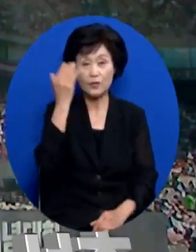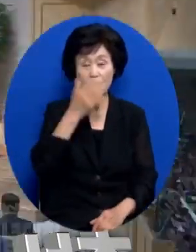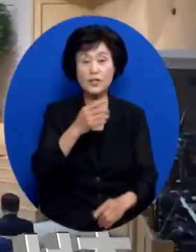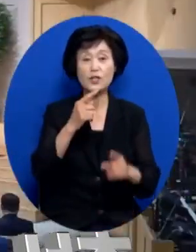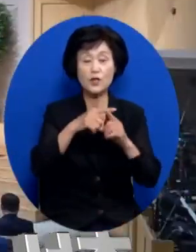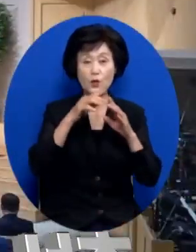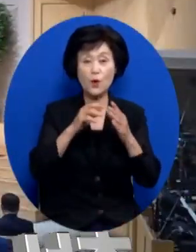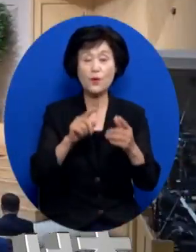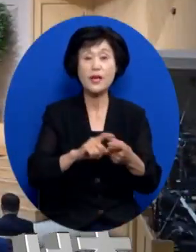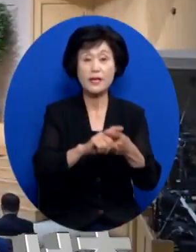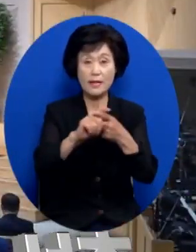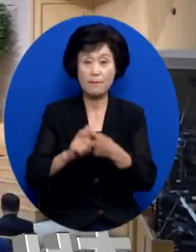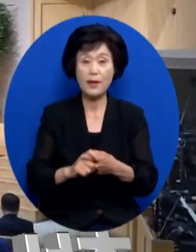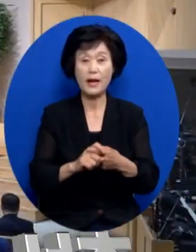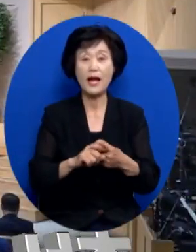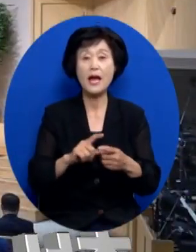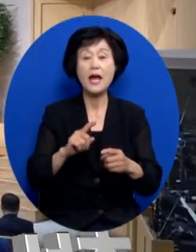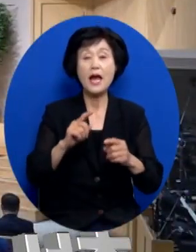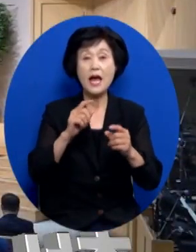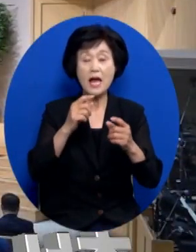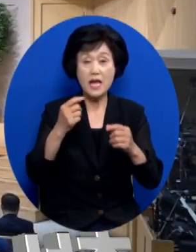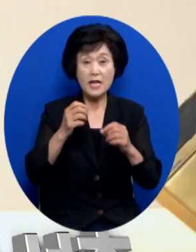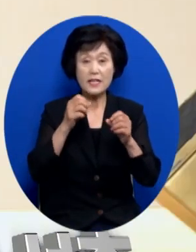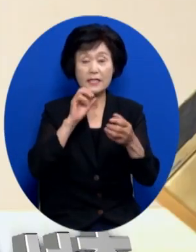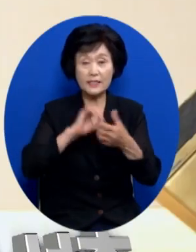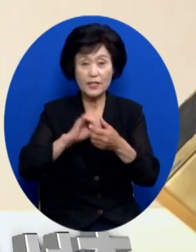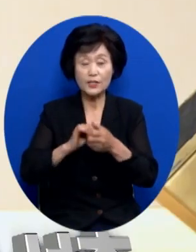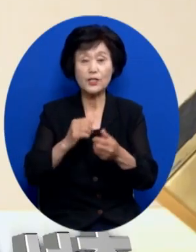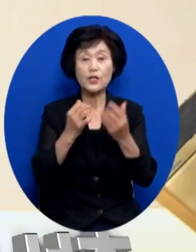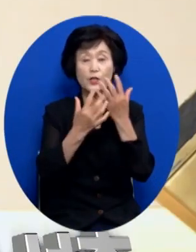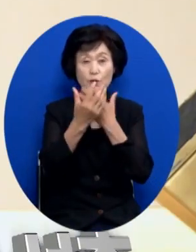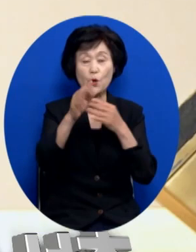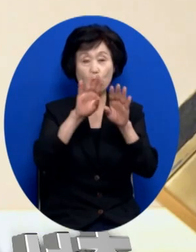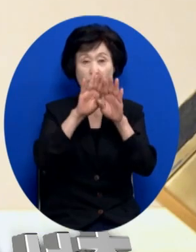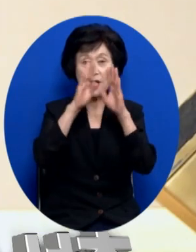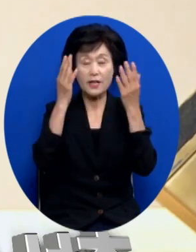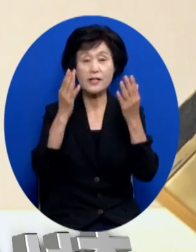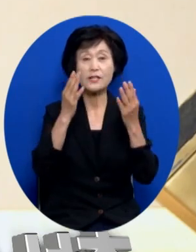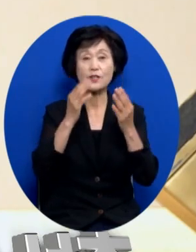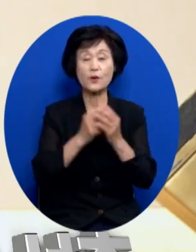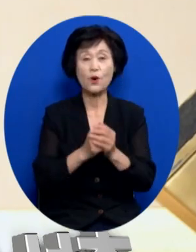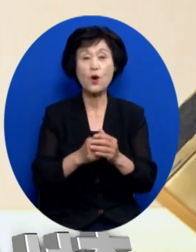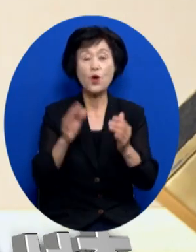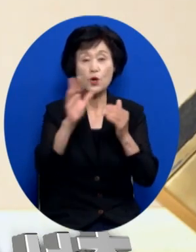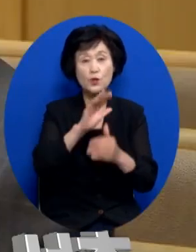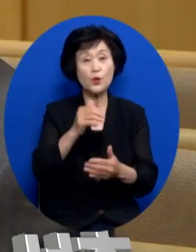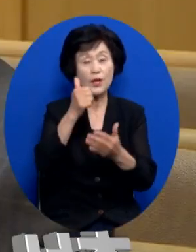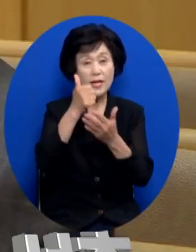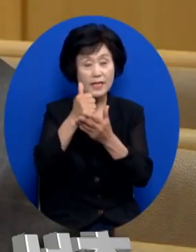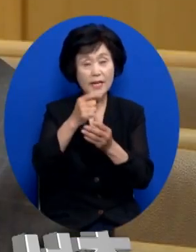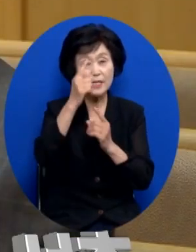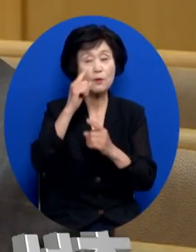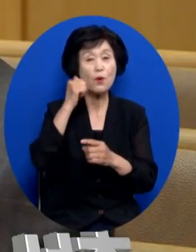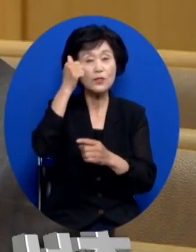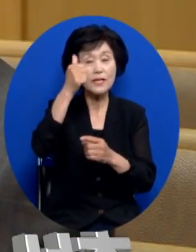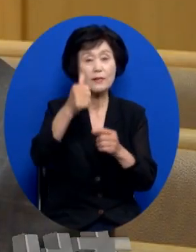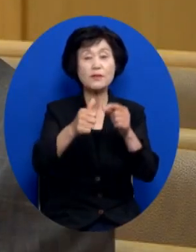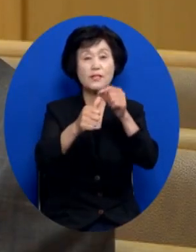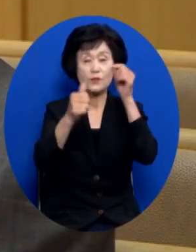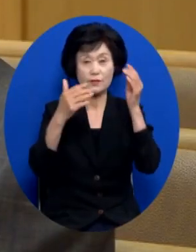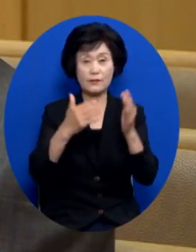한국성결교회연합회가 제14회 정기총회를 개회하고 대표회장의 기독교대한성결교회 총회장인 임서국 목사를 선출했습니다.